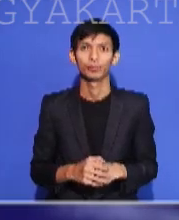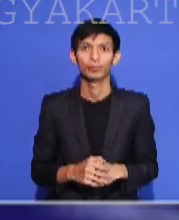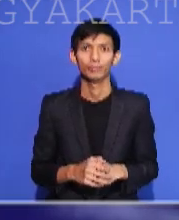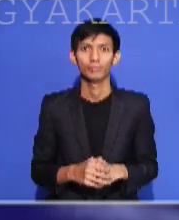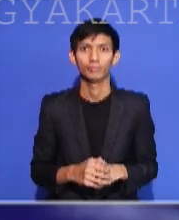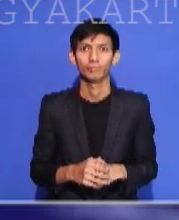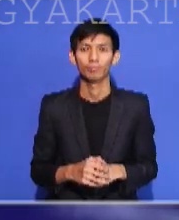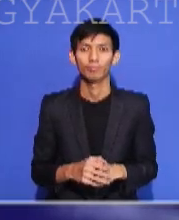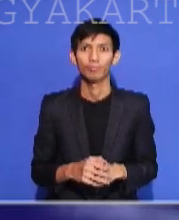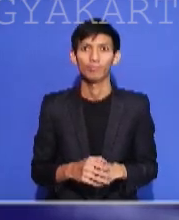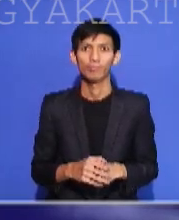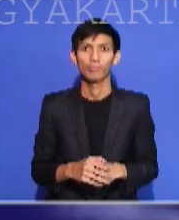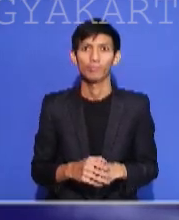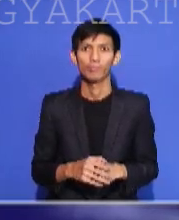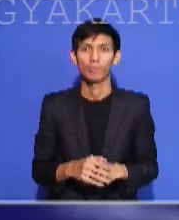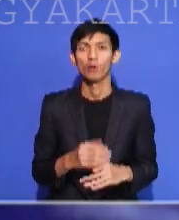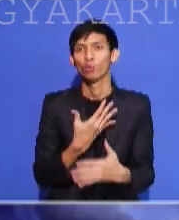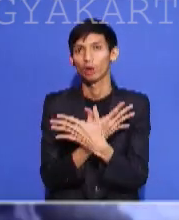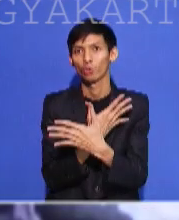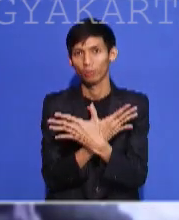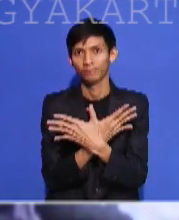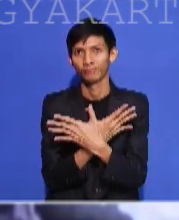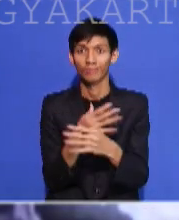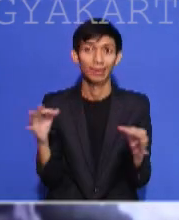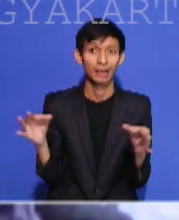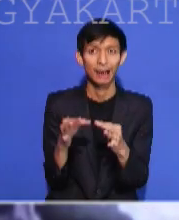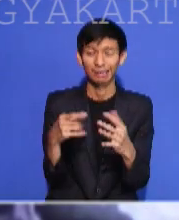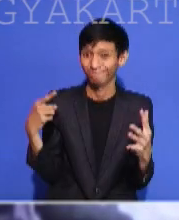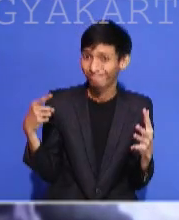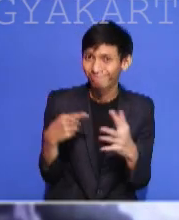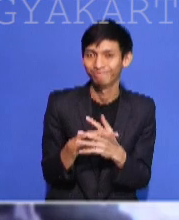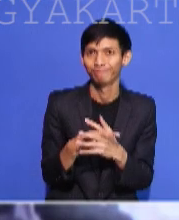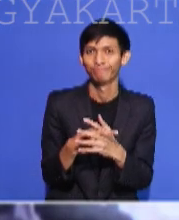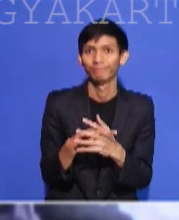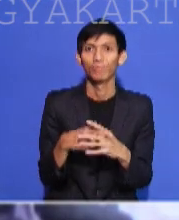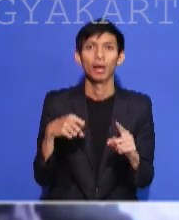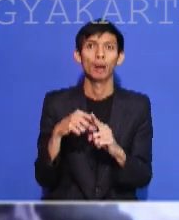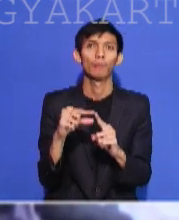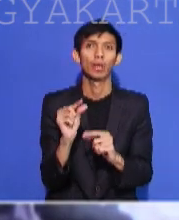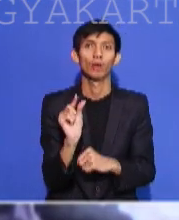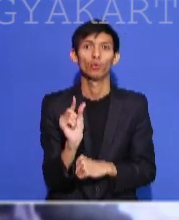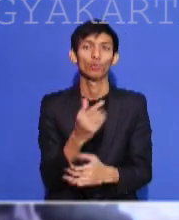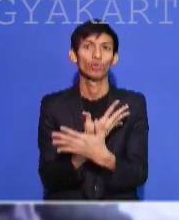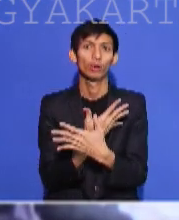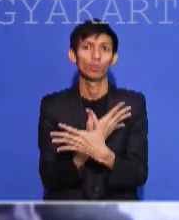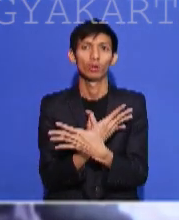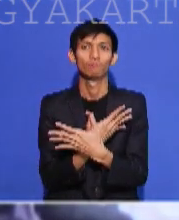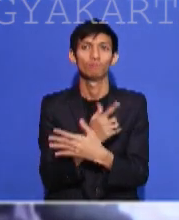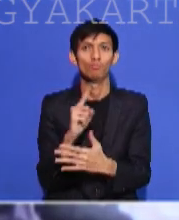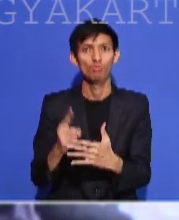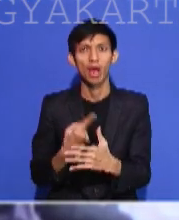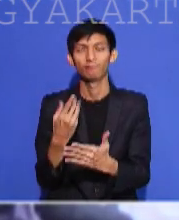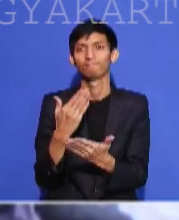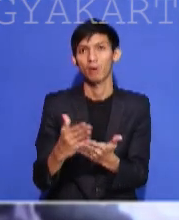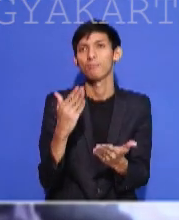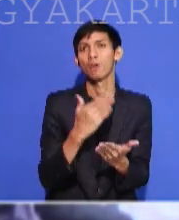Kita menuju Gunung Kidul, saudara. Menjelang pelaksanaan pemilihan kepala daerah, Komisi Pemilihan Umum Kabupaten Gunung Kidul mulai mendistribusikan logistik